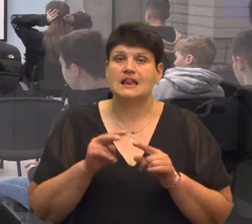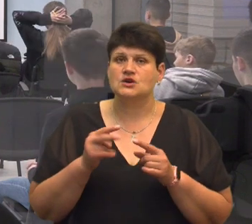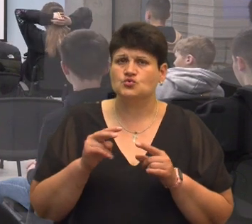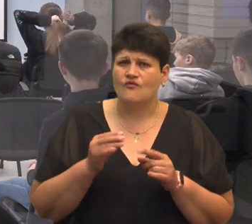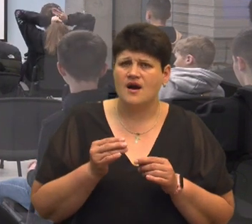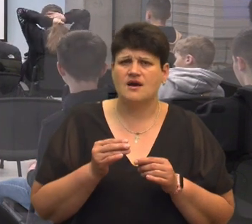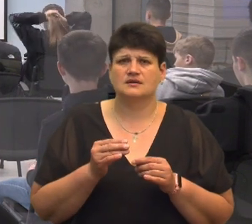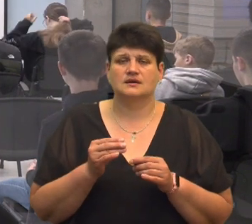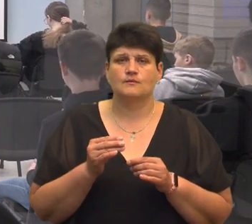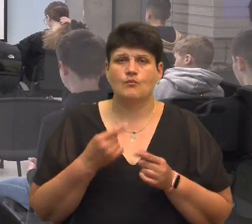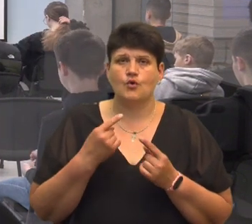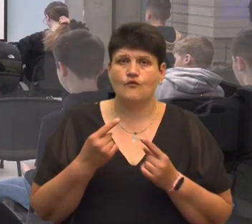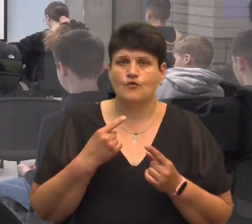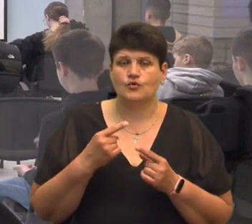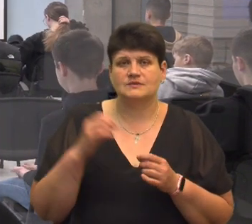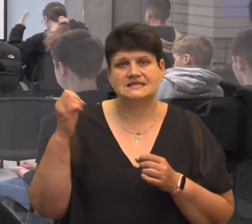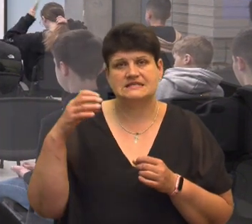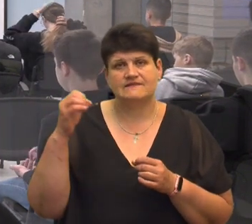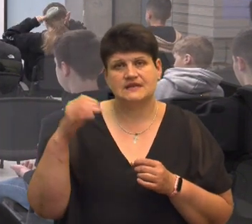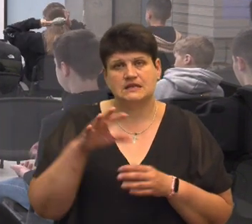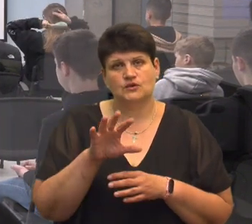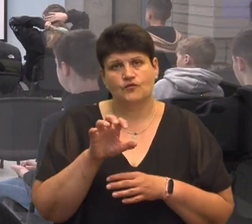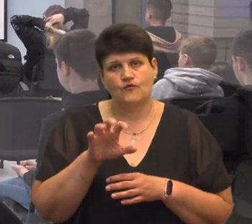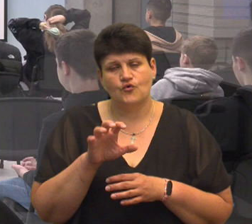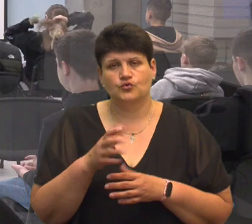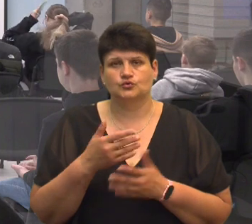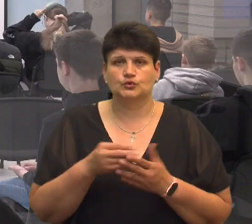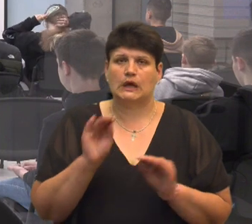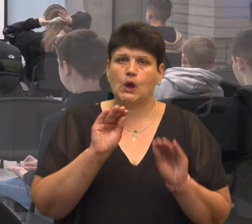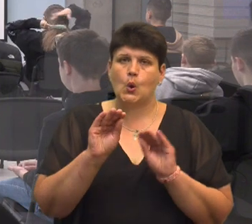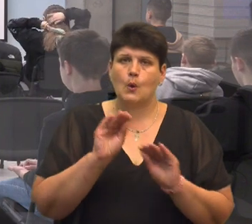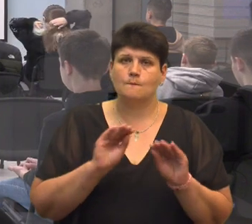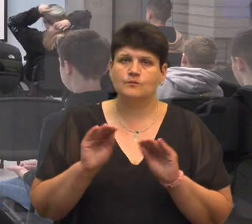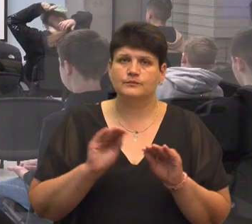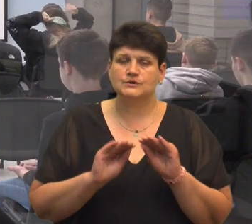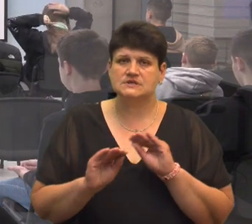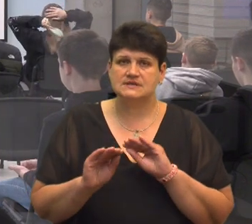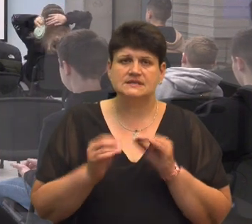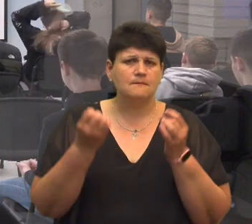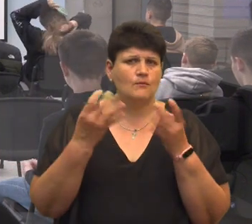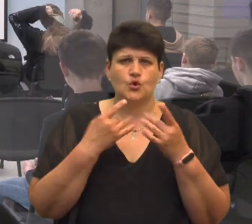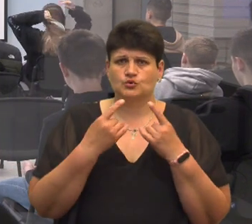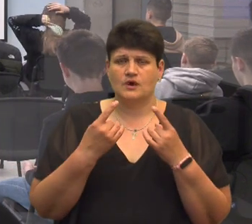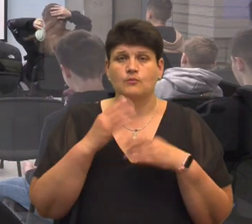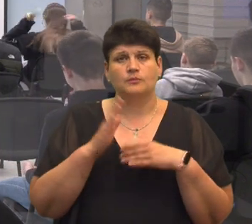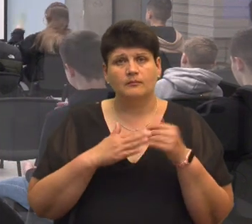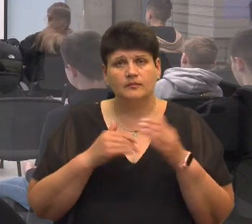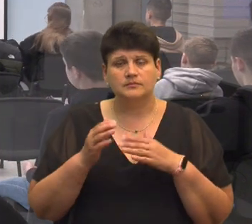Частково поговоримо про світло фотографії і про композицію. Ці штуки ми будемо не просто проговорювати, а будемо практикувати.